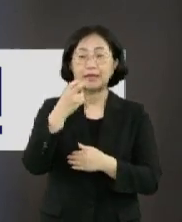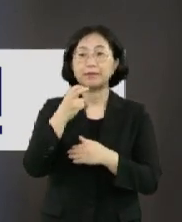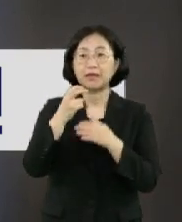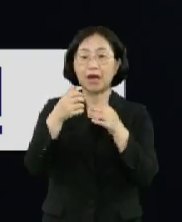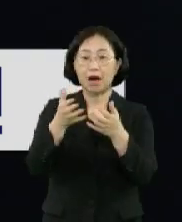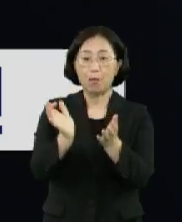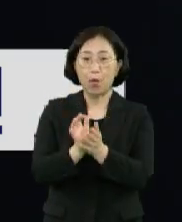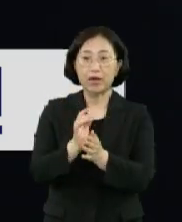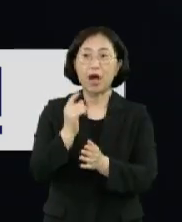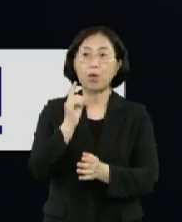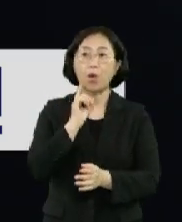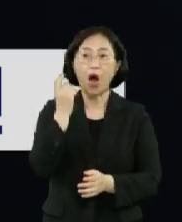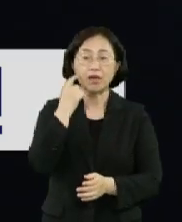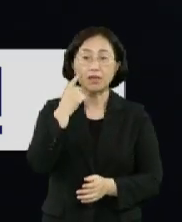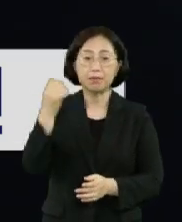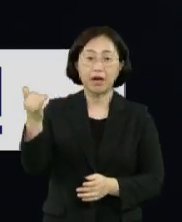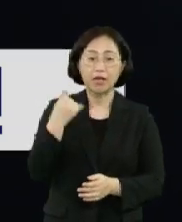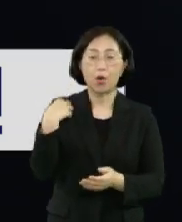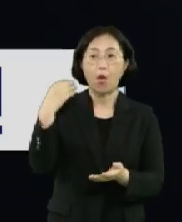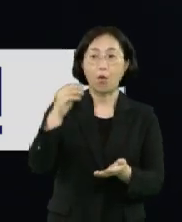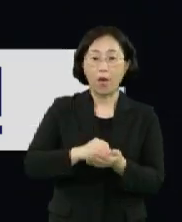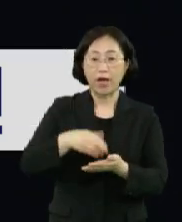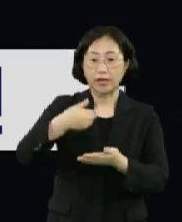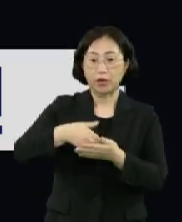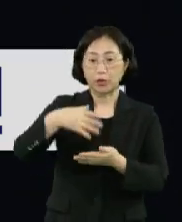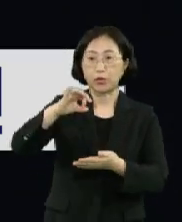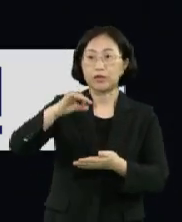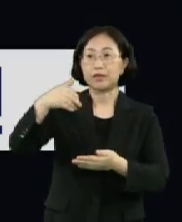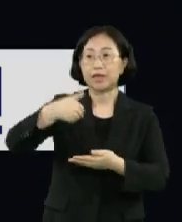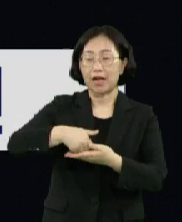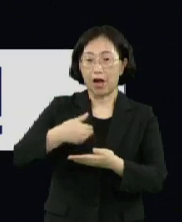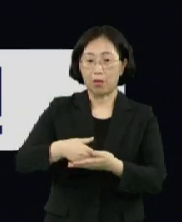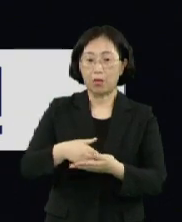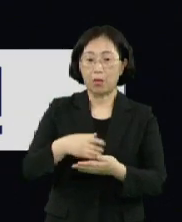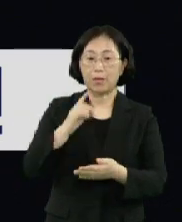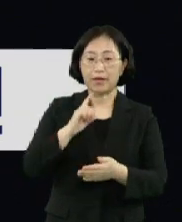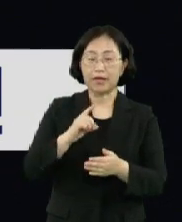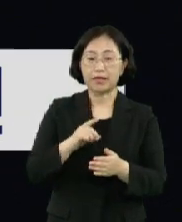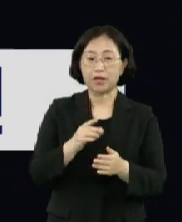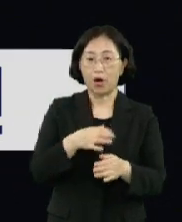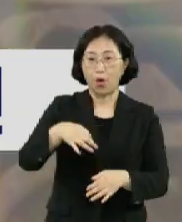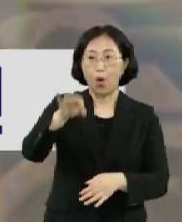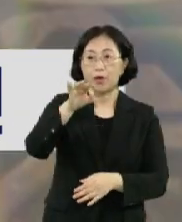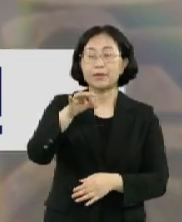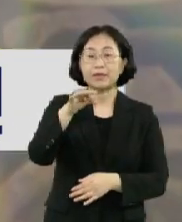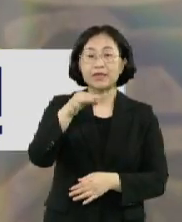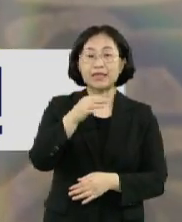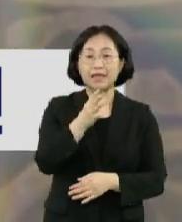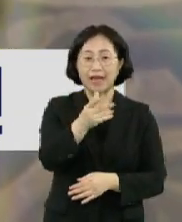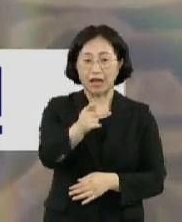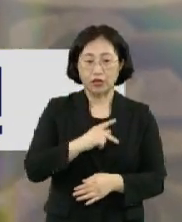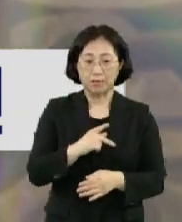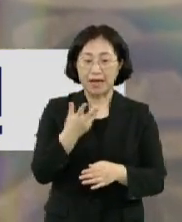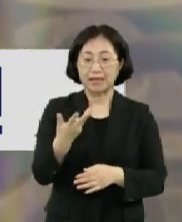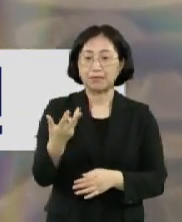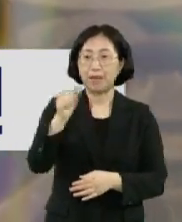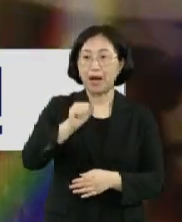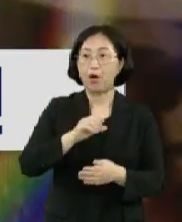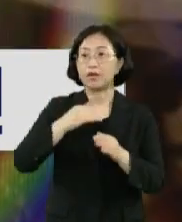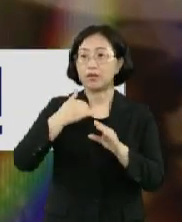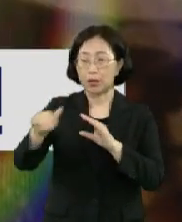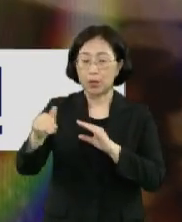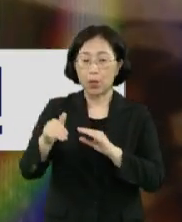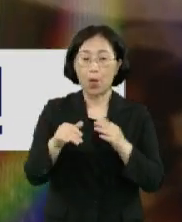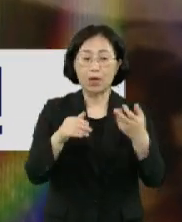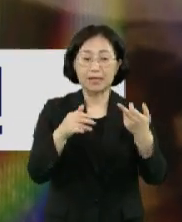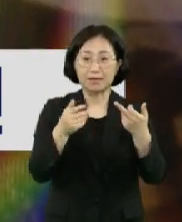사칭해 국고환수리 돌려주겠다며 송금을 요구하자 A씨는 고금리 대출까지 받아 18억 원을 보냈고 이